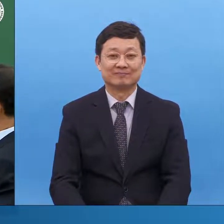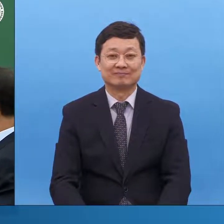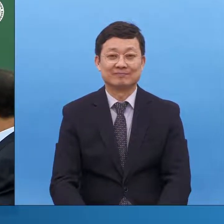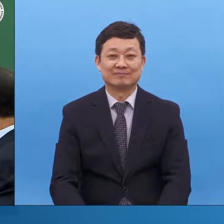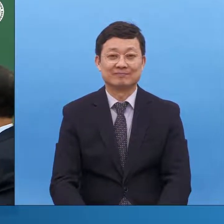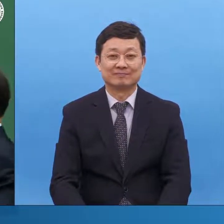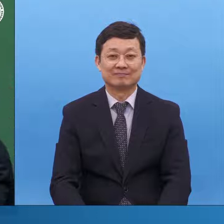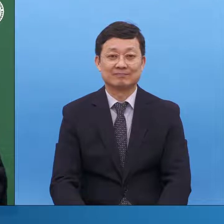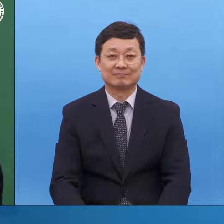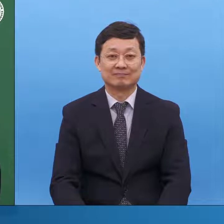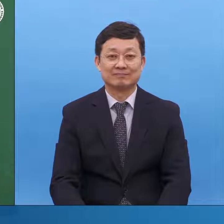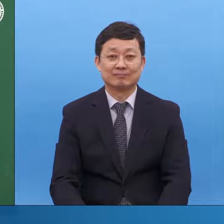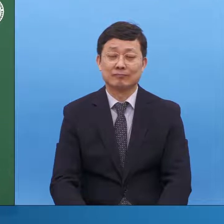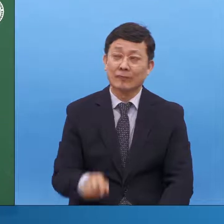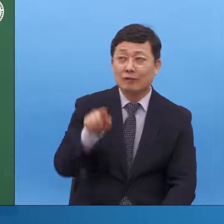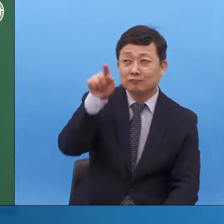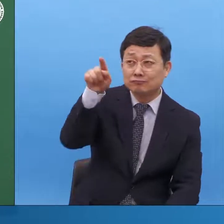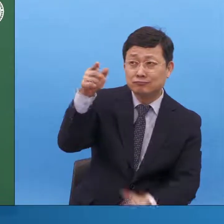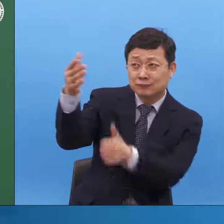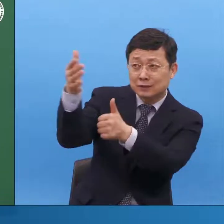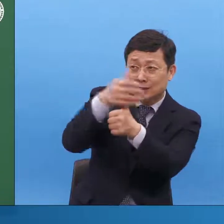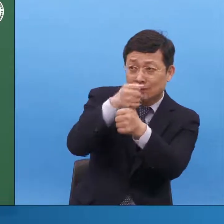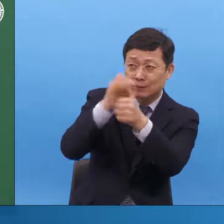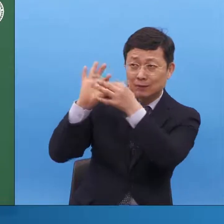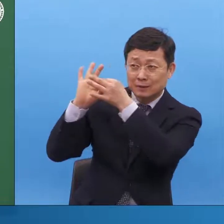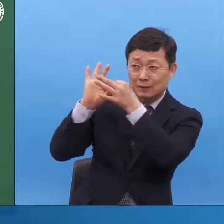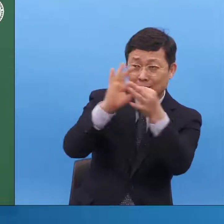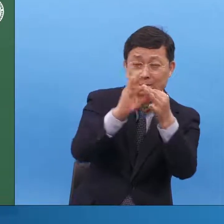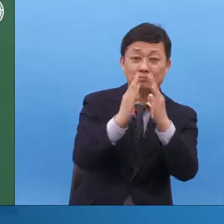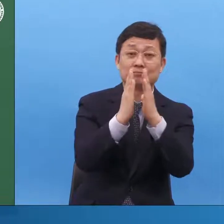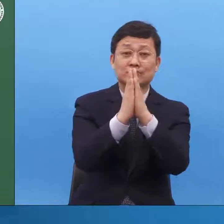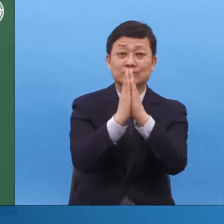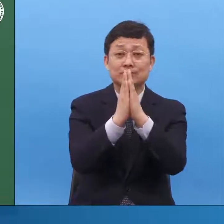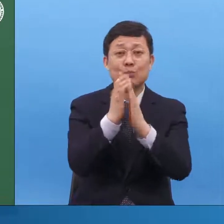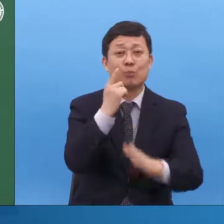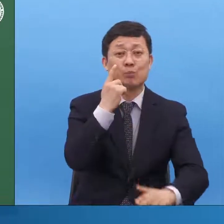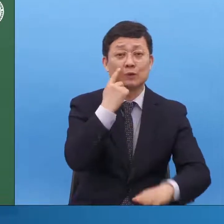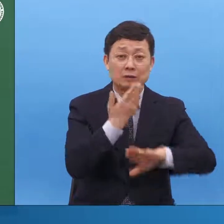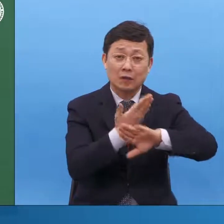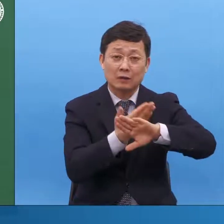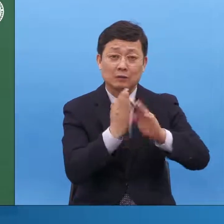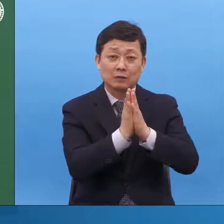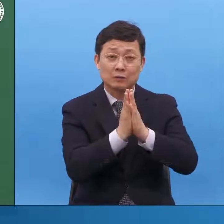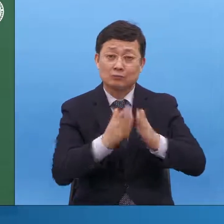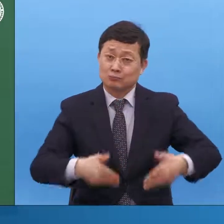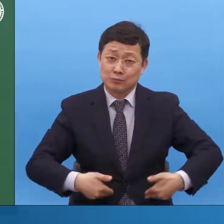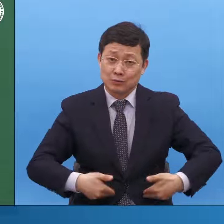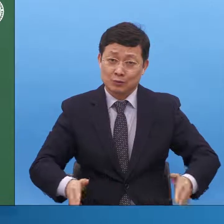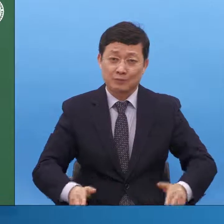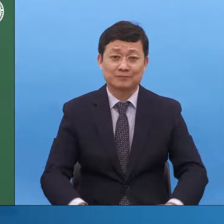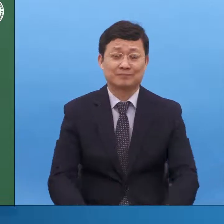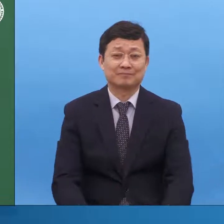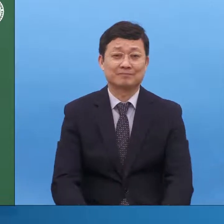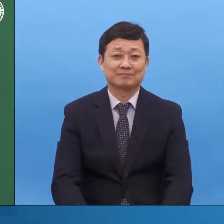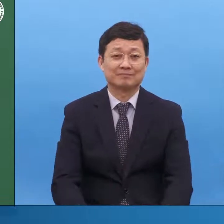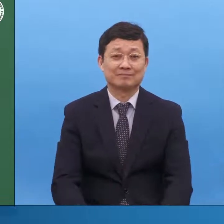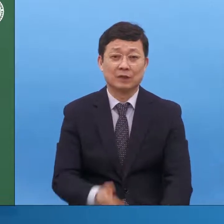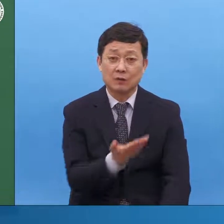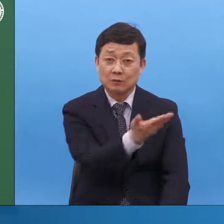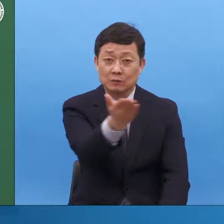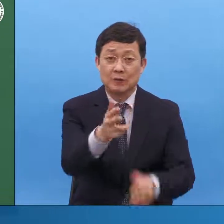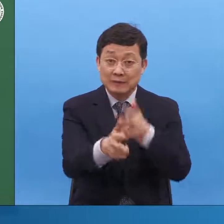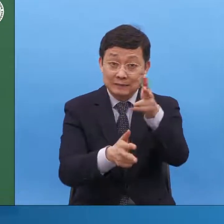world. 이것만 기도하세요. 반드시 옵니다. Just pray for this and it will 딴 거 absolutely 기도할 필요가 come. 없잖아요. No need to pray for anything else. 여러분의